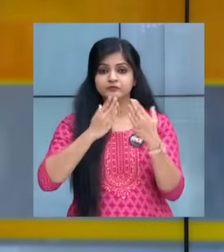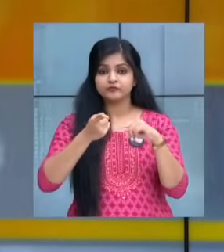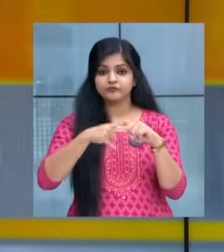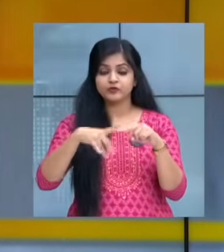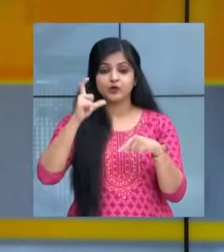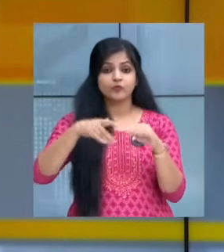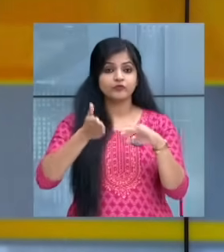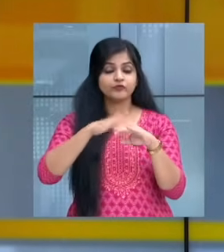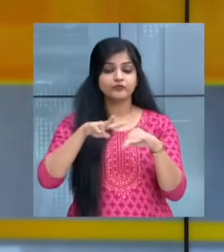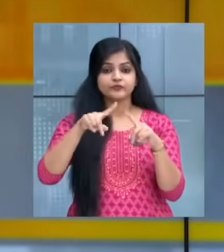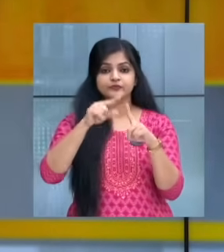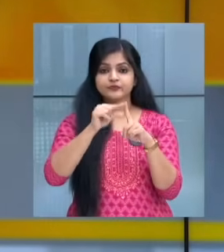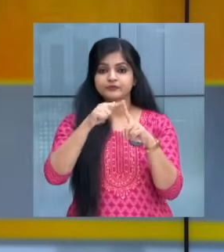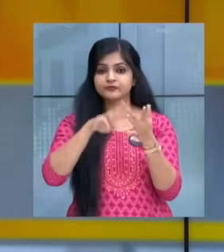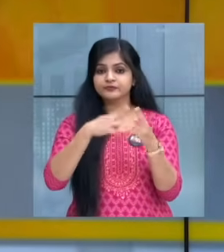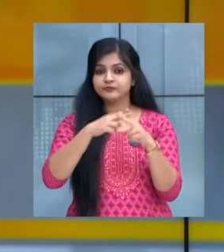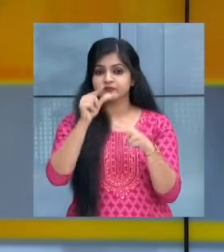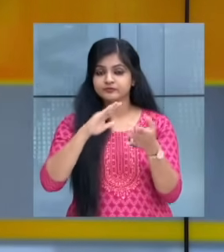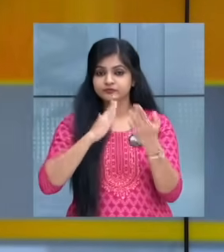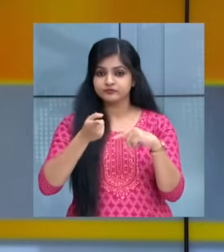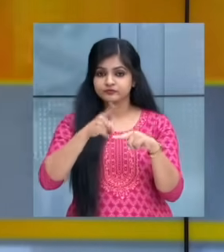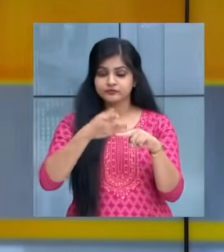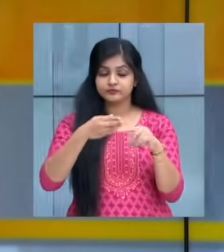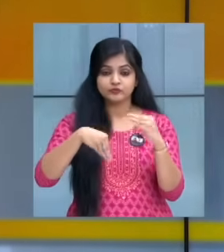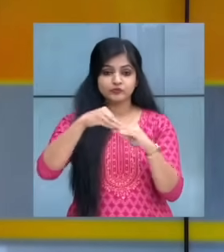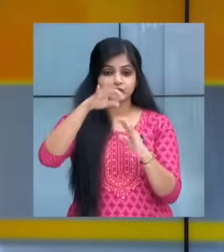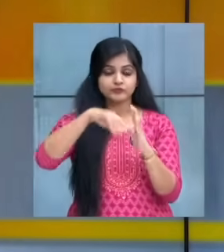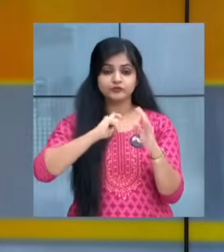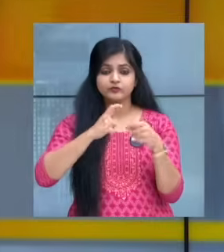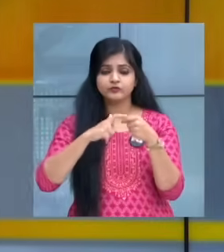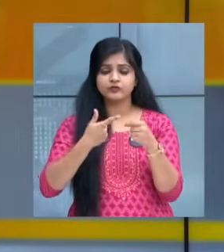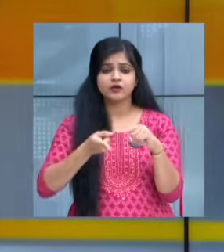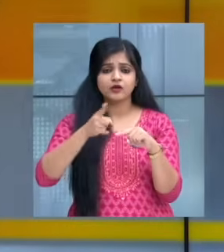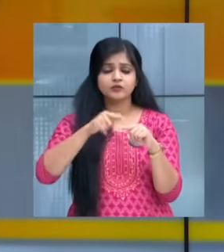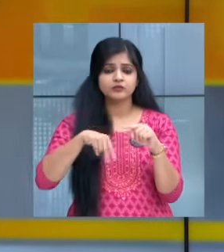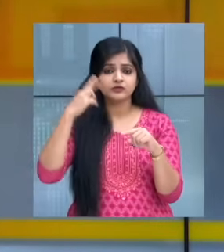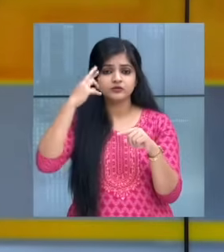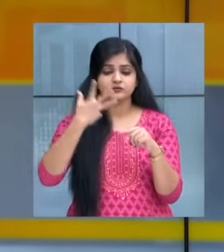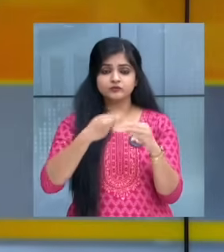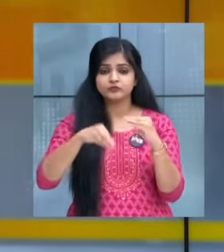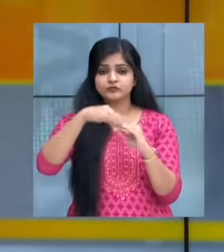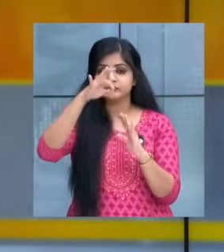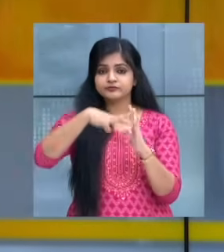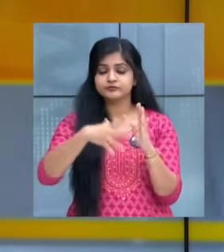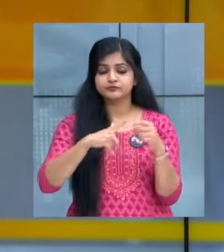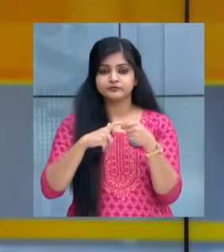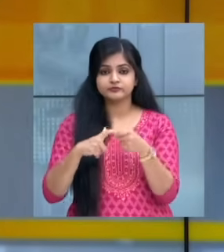കോയമ്പത്തൂർ സ്വദേശി വിപിനാണ് മരിച്ചത്. സമീർ ബിൻ കരീം വിവരങ്ങളുമായി. സമീർ, ഈ അപകടം എങ്ങനെയാണ് സംഭവിച്ചത്? മറ്റു വിശദാംശങ്ങൾ